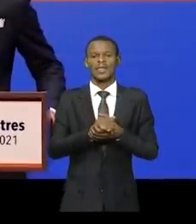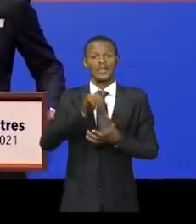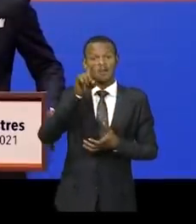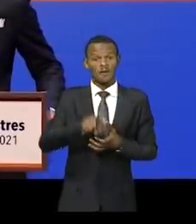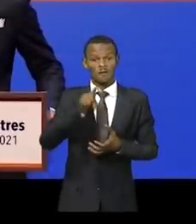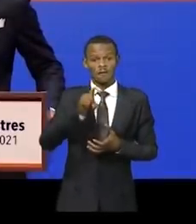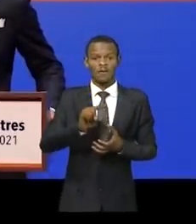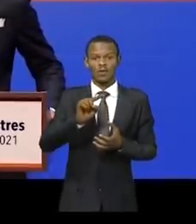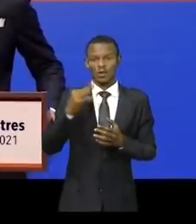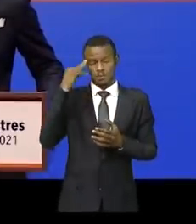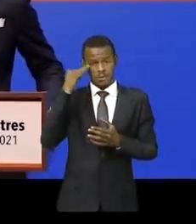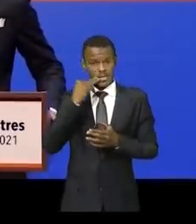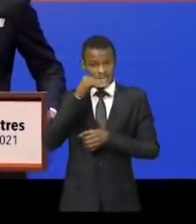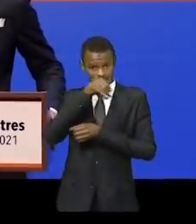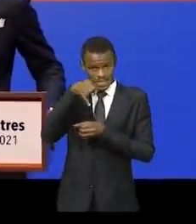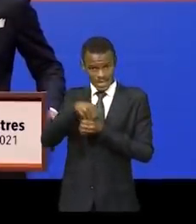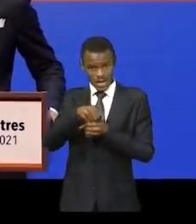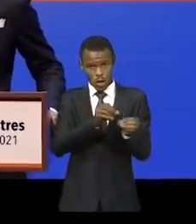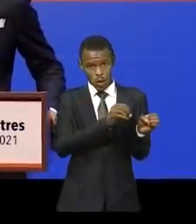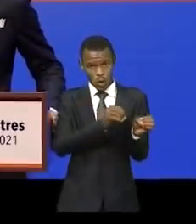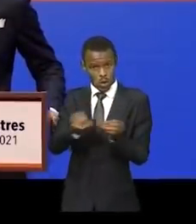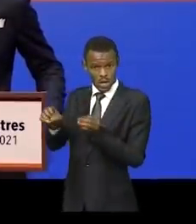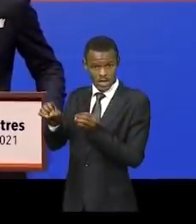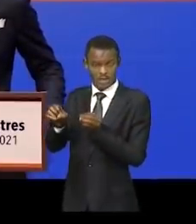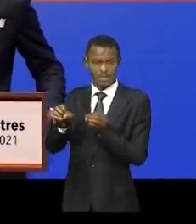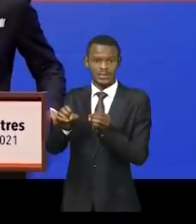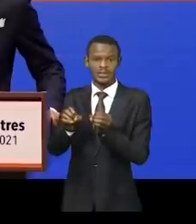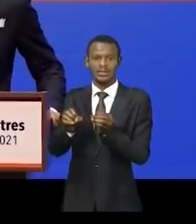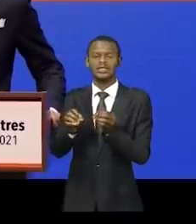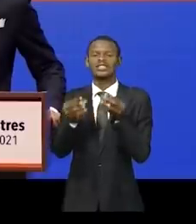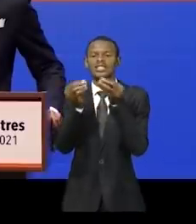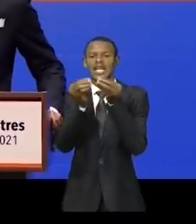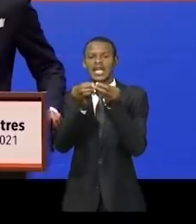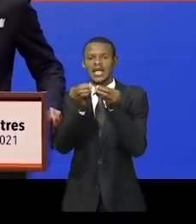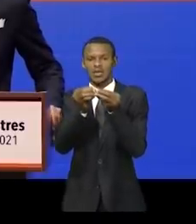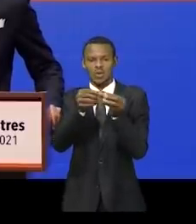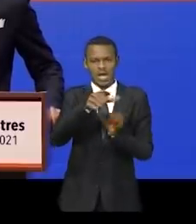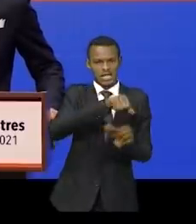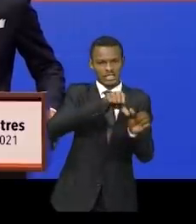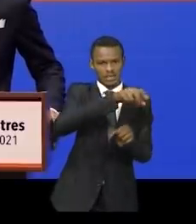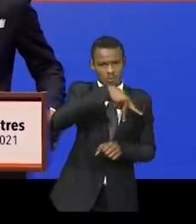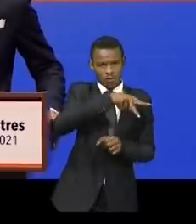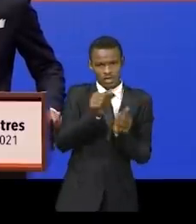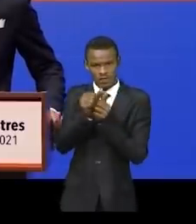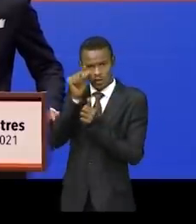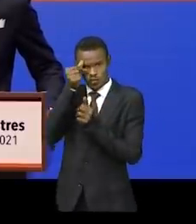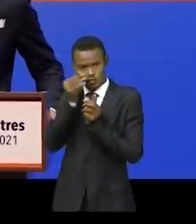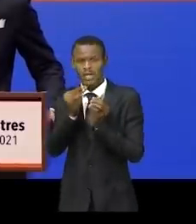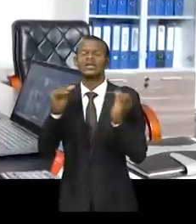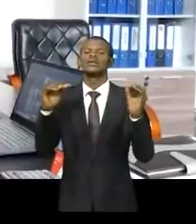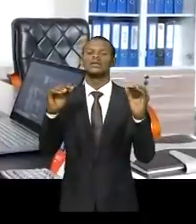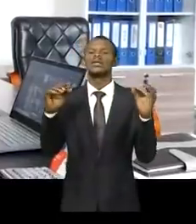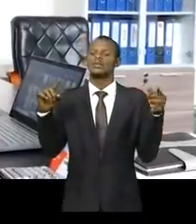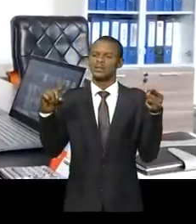des séminaires réunissant les assemblées provinciales ainsi que le gouverneur pour trouver un modus operandi qui apporte la stabilité dans